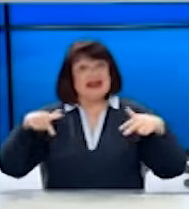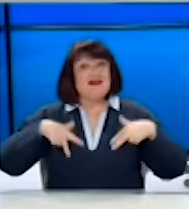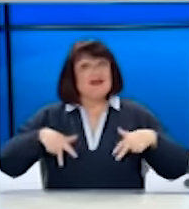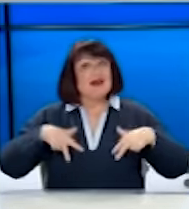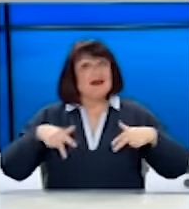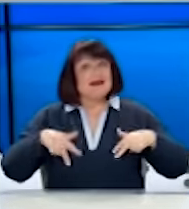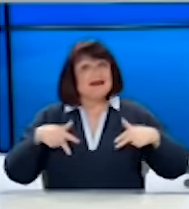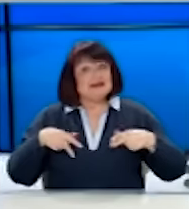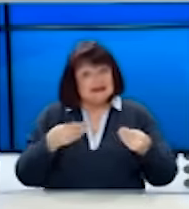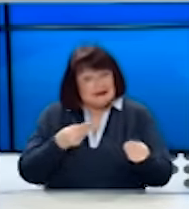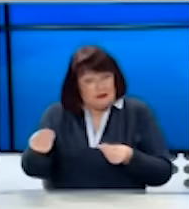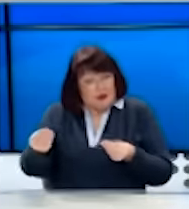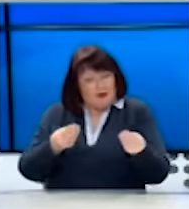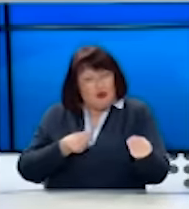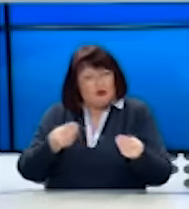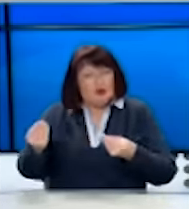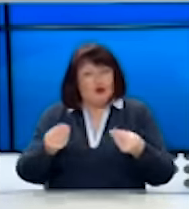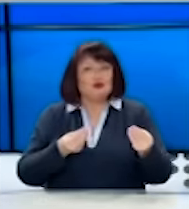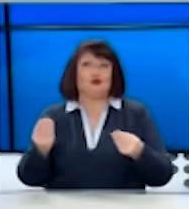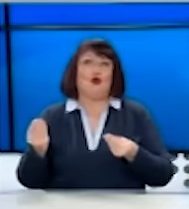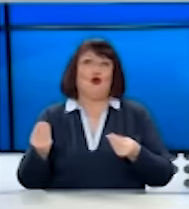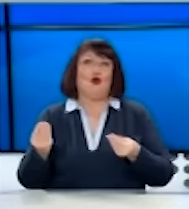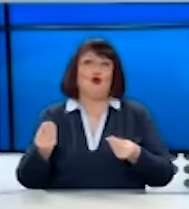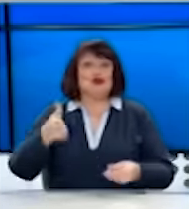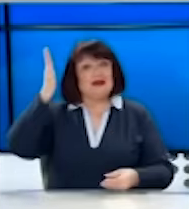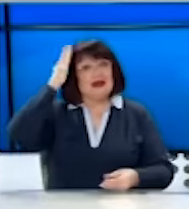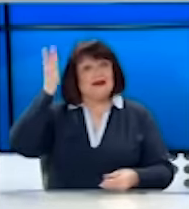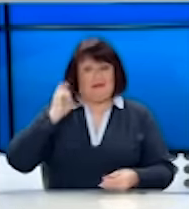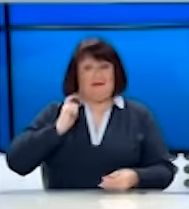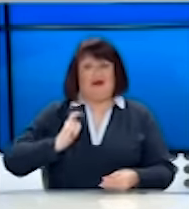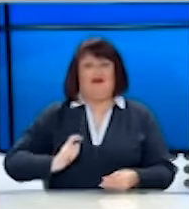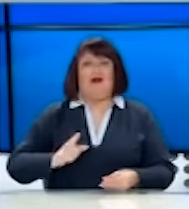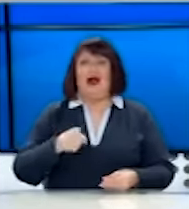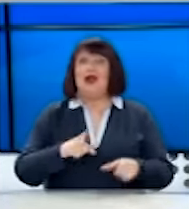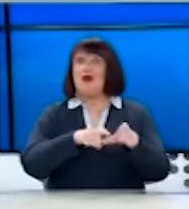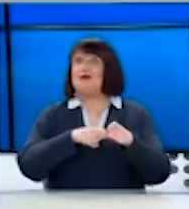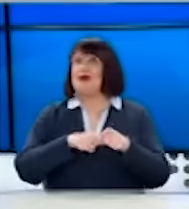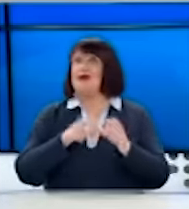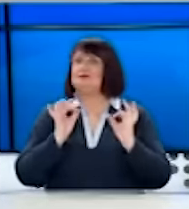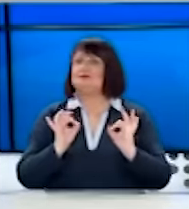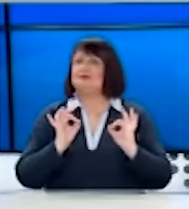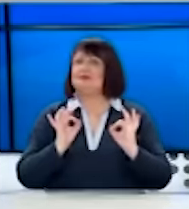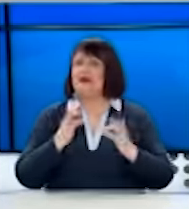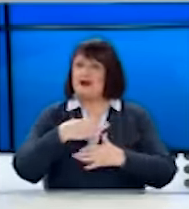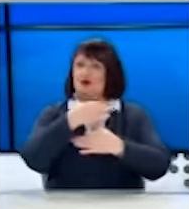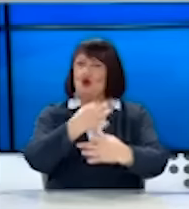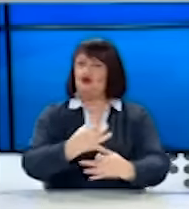κυβερνήσεων που εκπροσωπούν το μονοπωλιακό κεφάλαιο, συγκεκριμένες εταιρείες, το οποίο